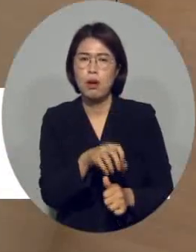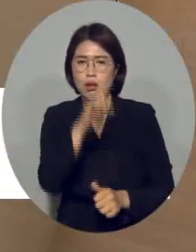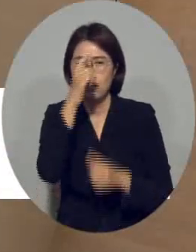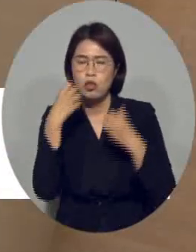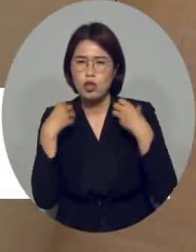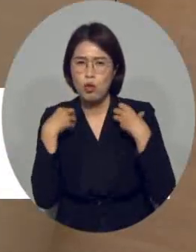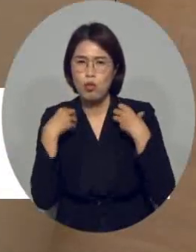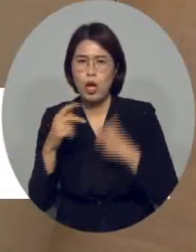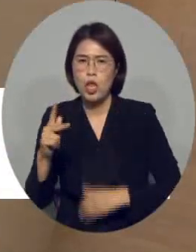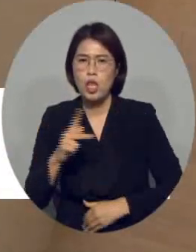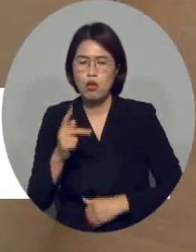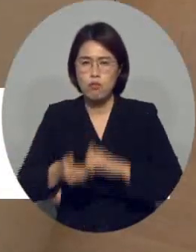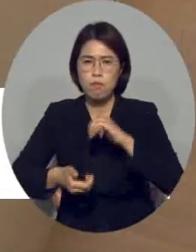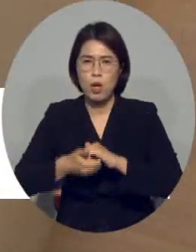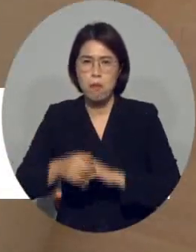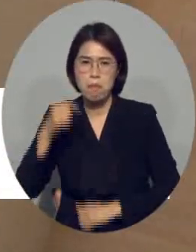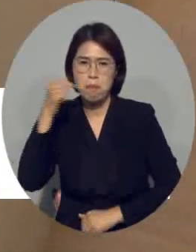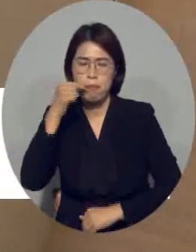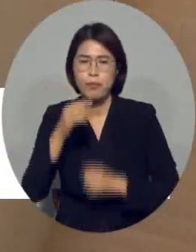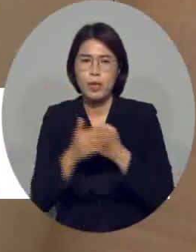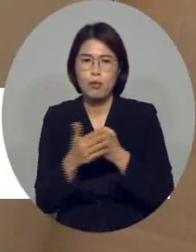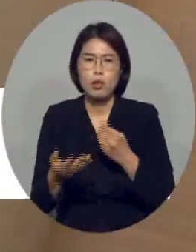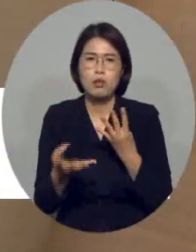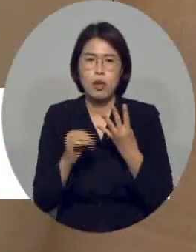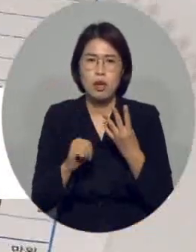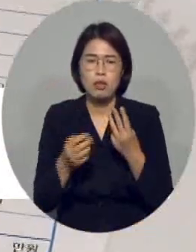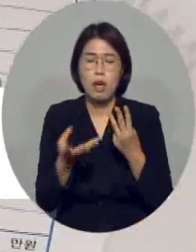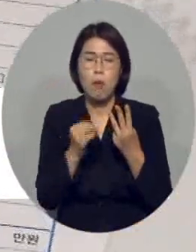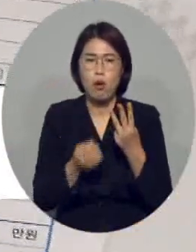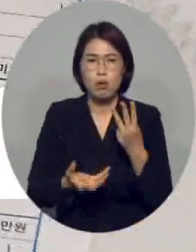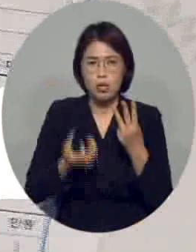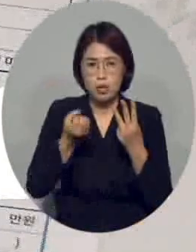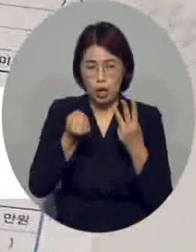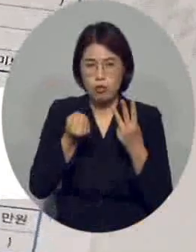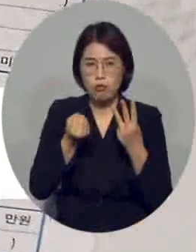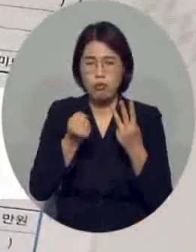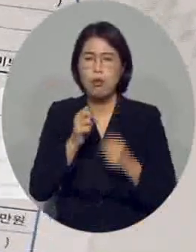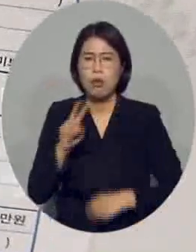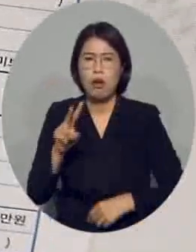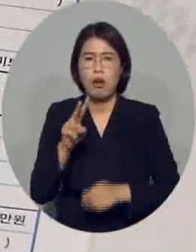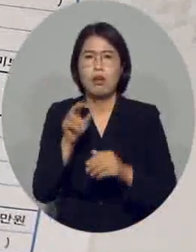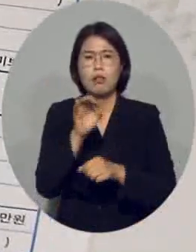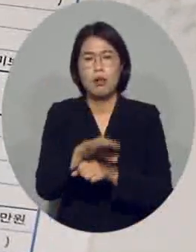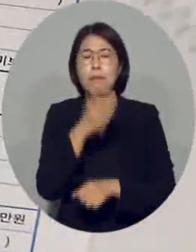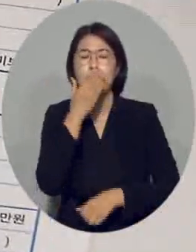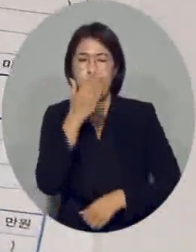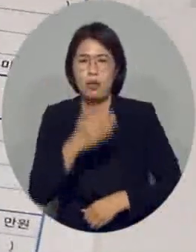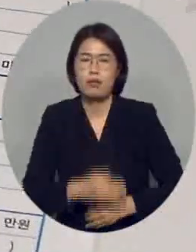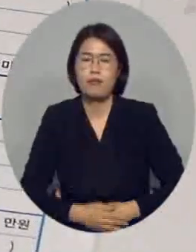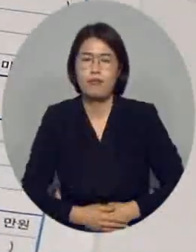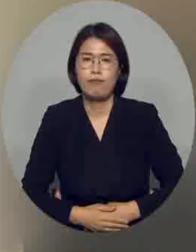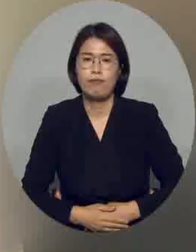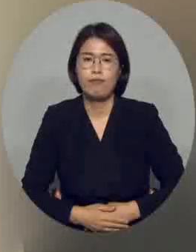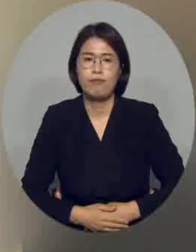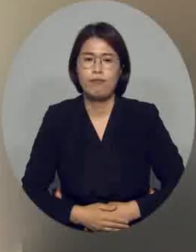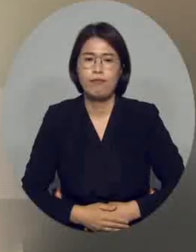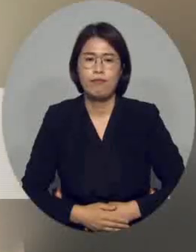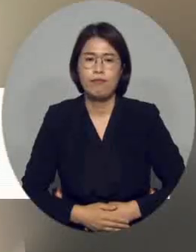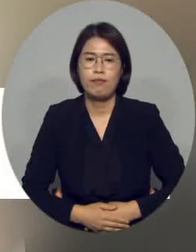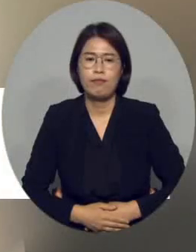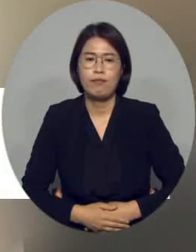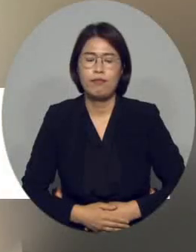정부의 강력한 대출 규제로 3억 원 넘게 손에 쥐고 있어야 살 수 있기 때문입니다. 충분할 수 있는